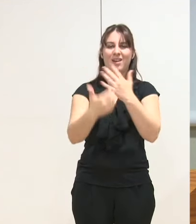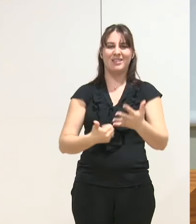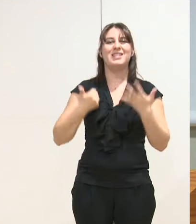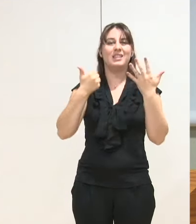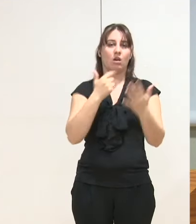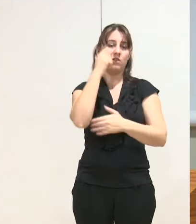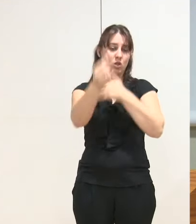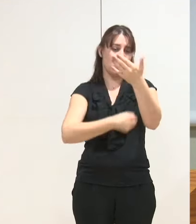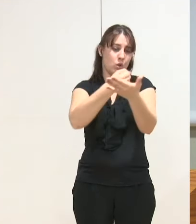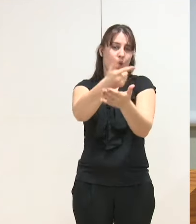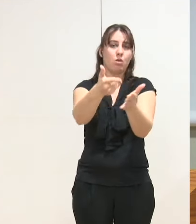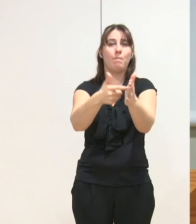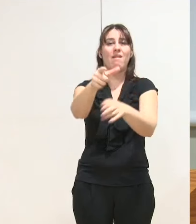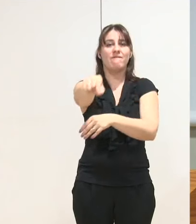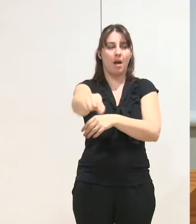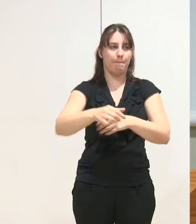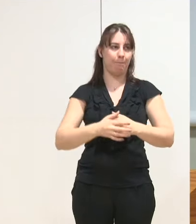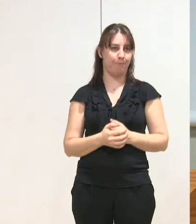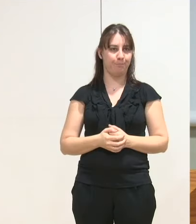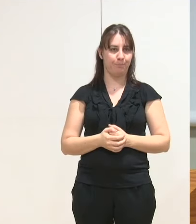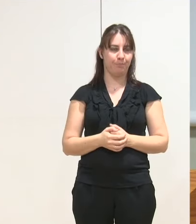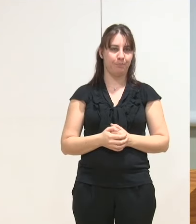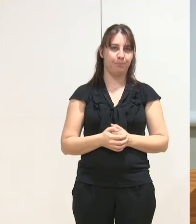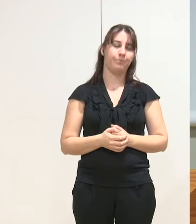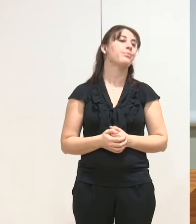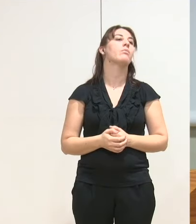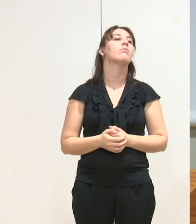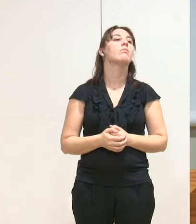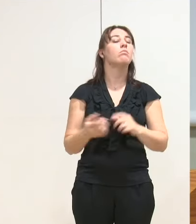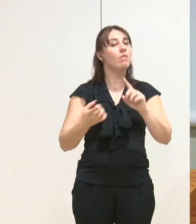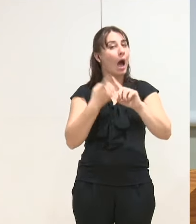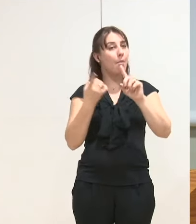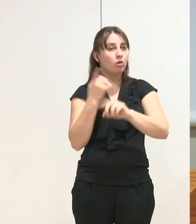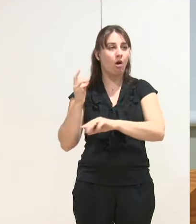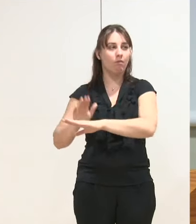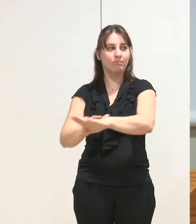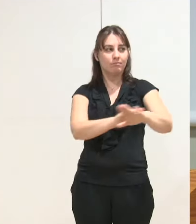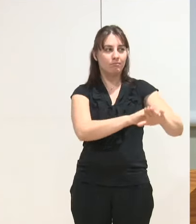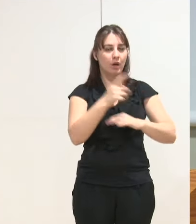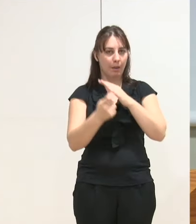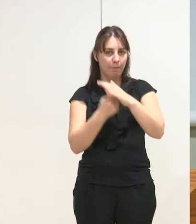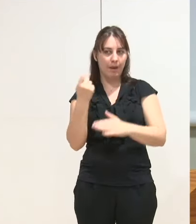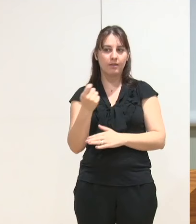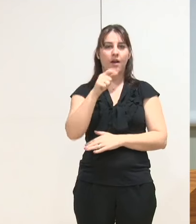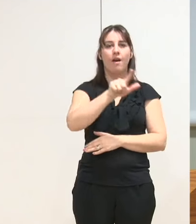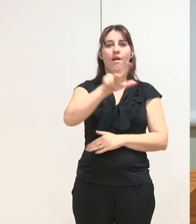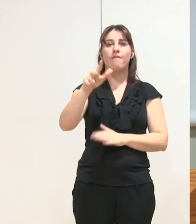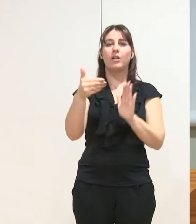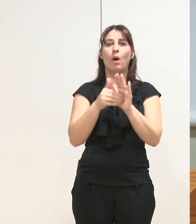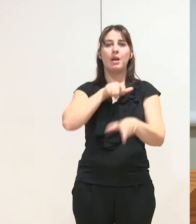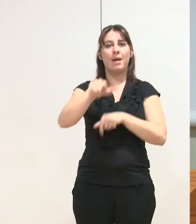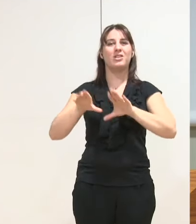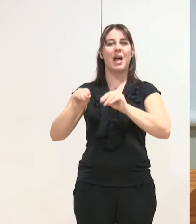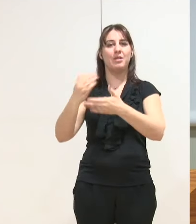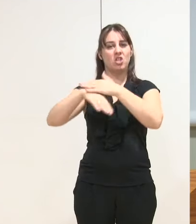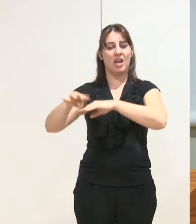durera jusqu'en 2020 euh je rappelle qu'il y a donc 23000 habitants maintenant dans